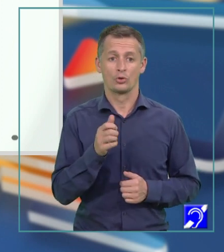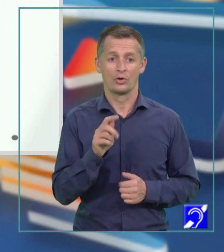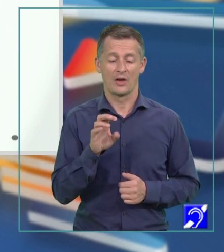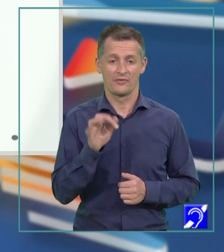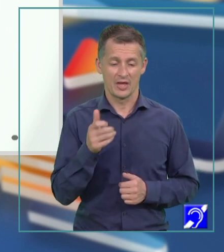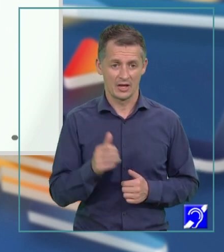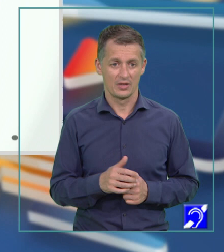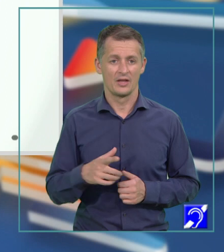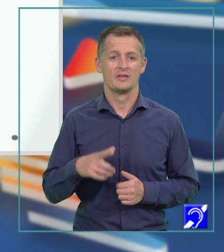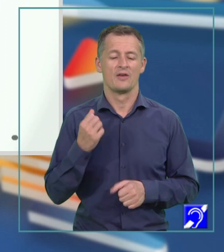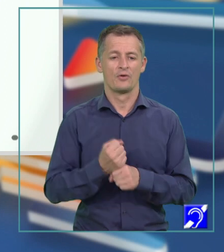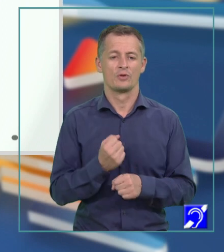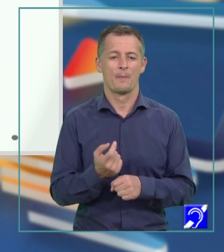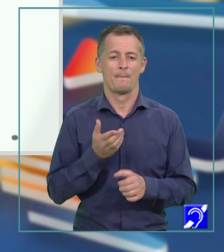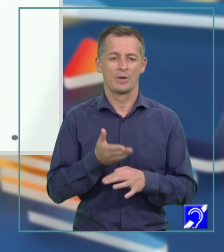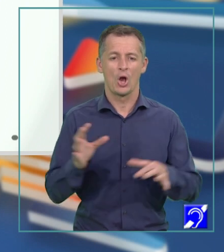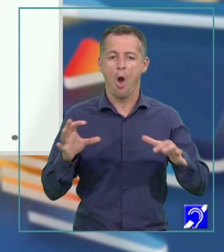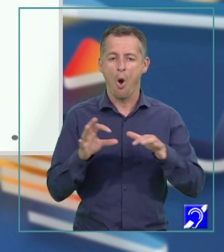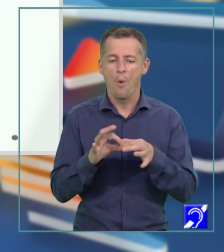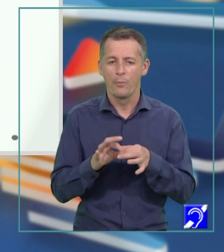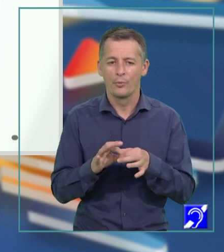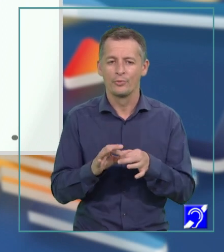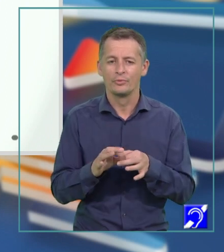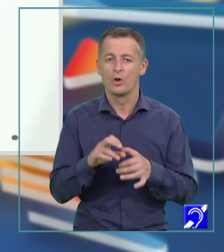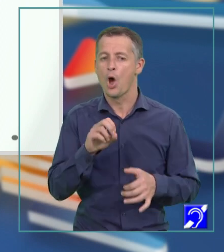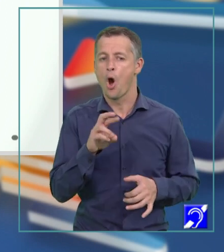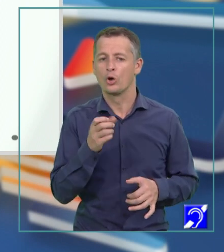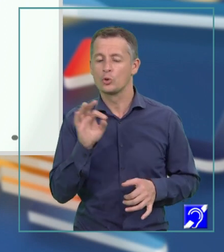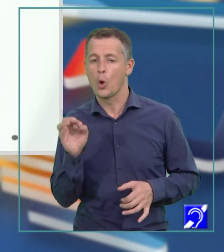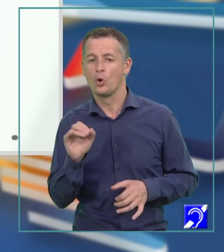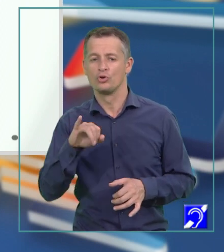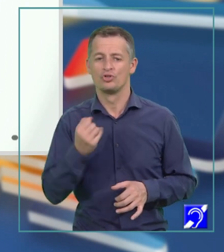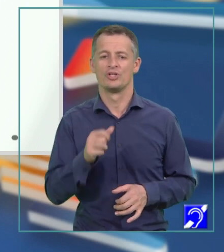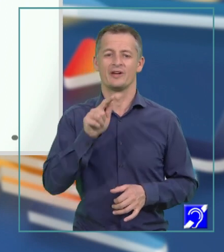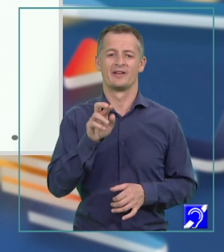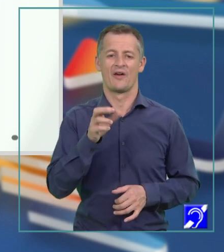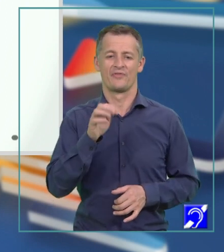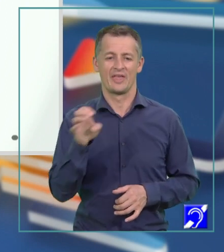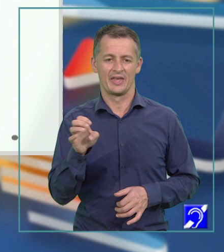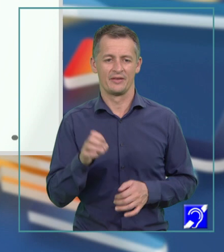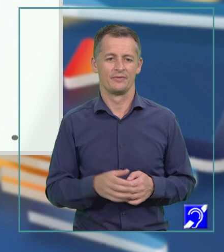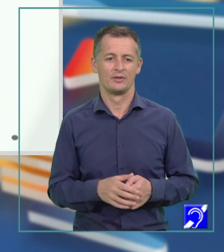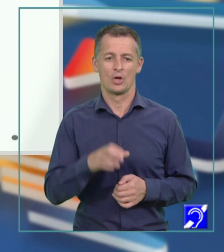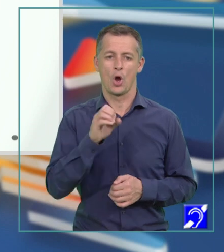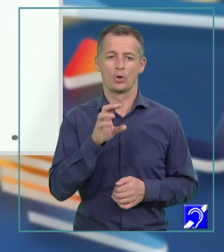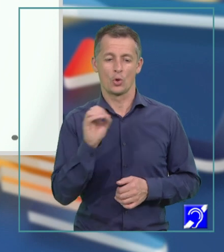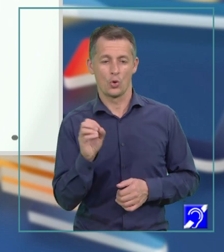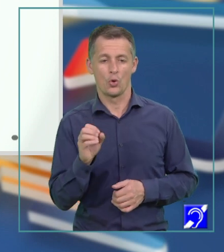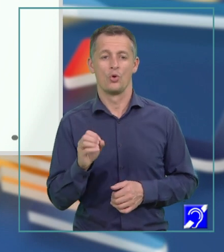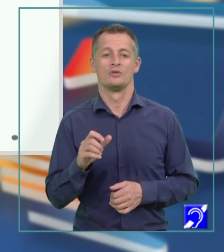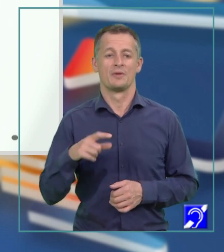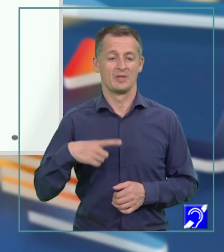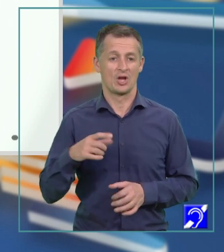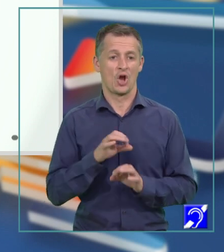prin compunere, cu elementul de compunere savantă orto și grafie. Orto înseamnă corect, grafie